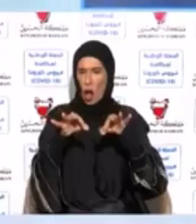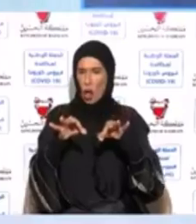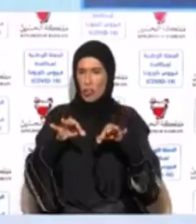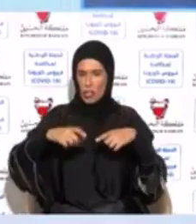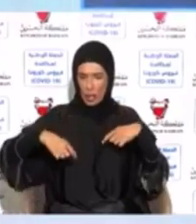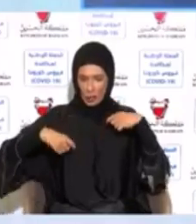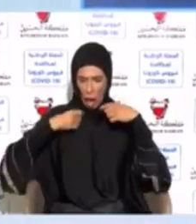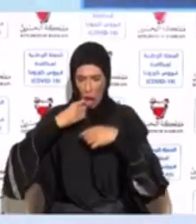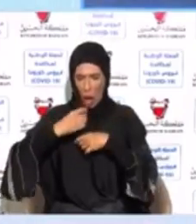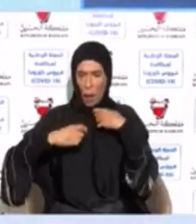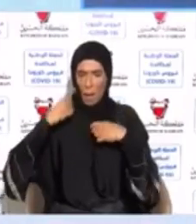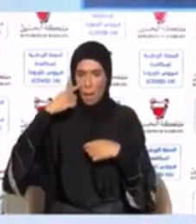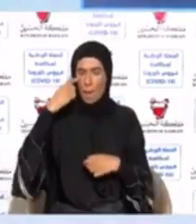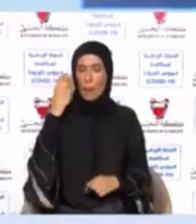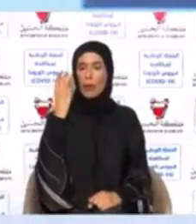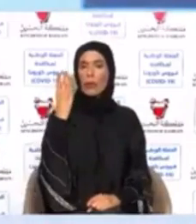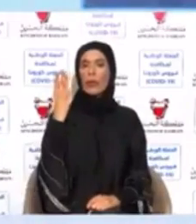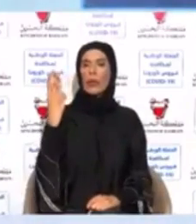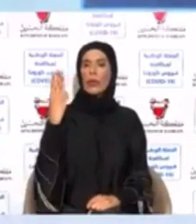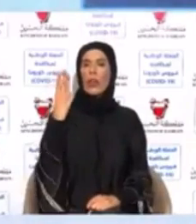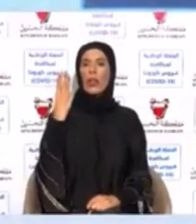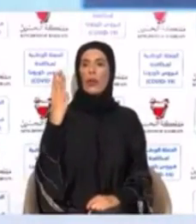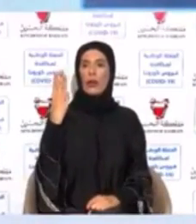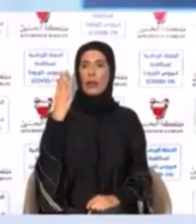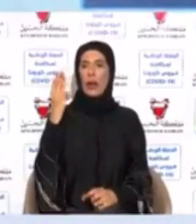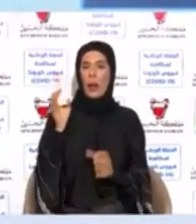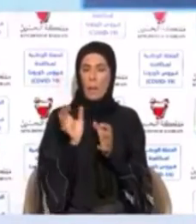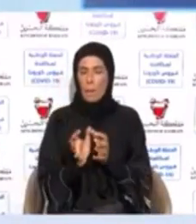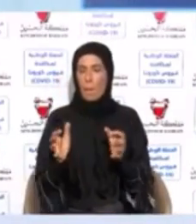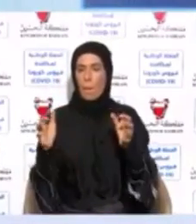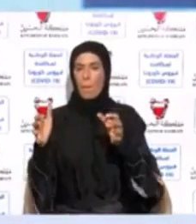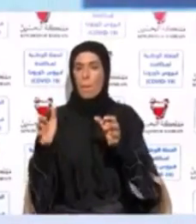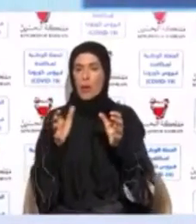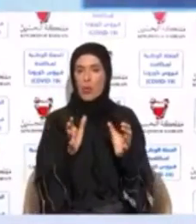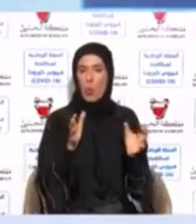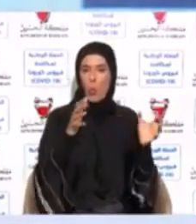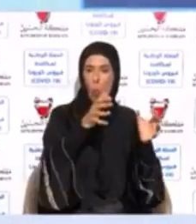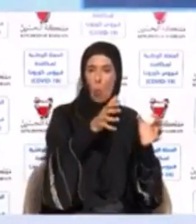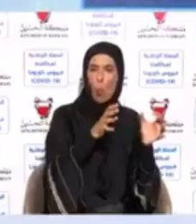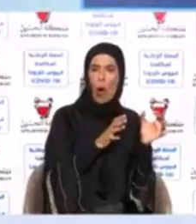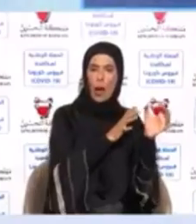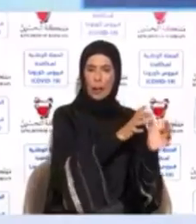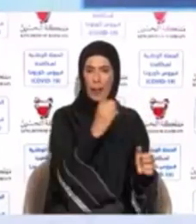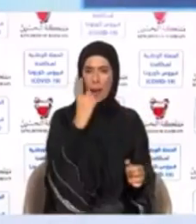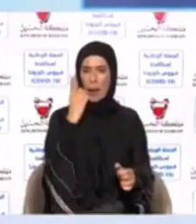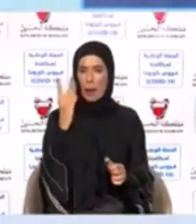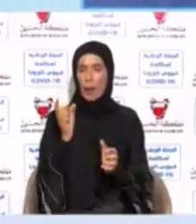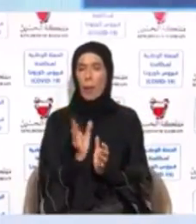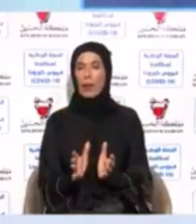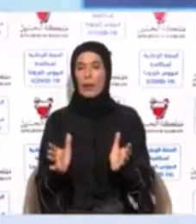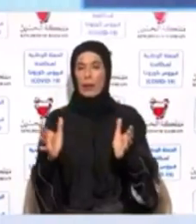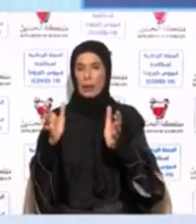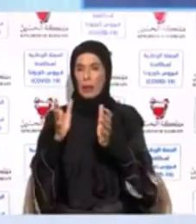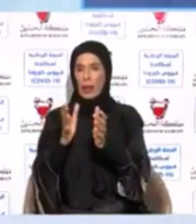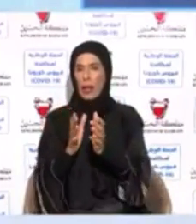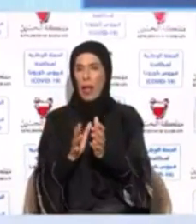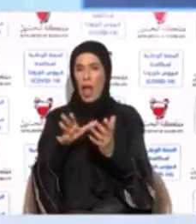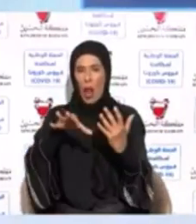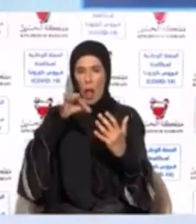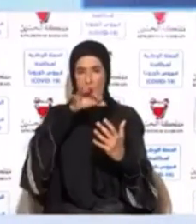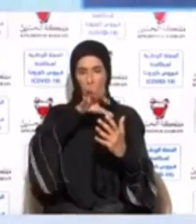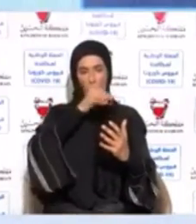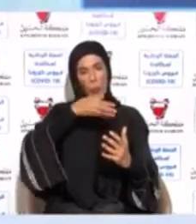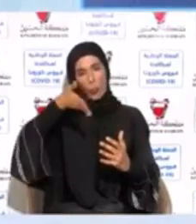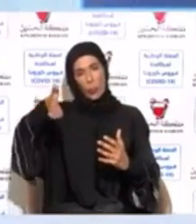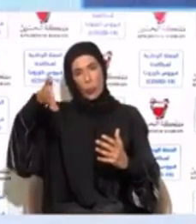هي تعتمد على ثلاث يمكن مجموعات. المجموعة الأولى اللي هي يمكن هذا الفحص العشوائي، واللي ممكن أي أحد